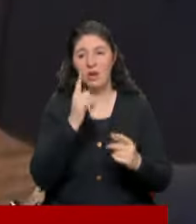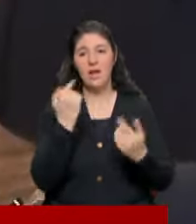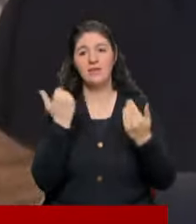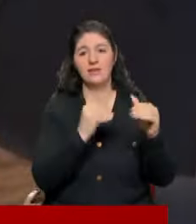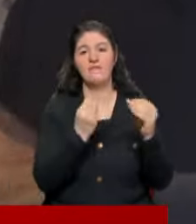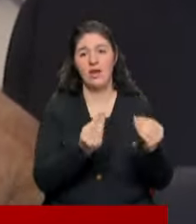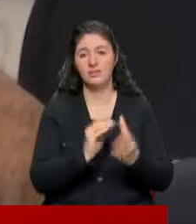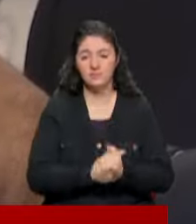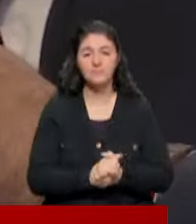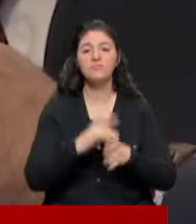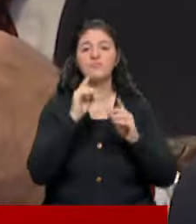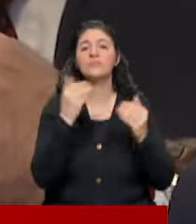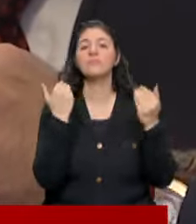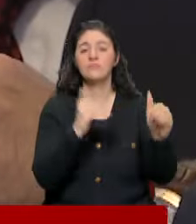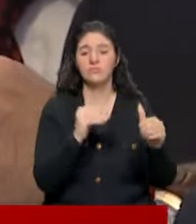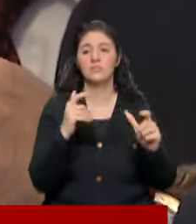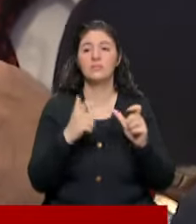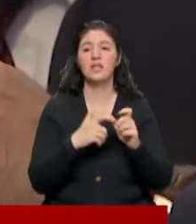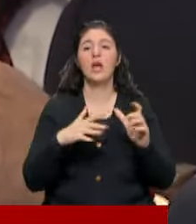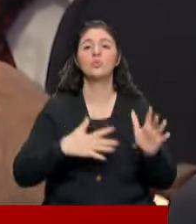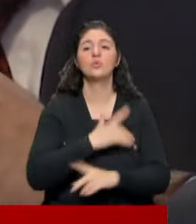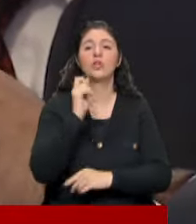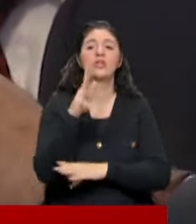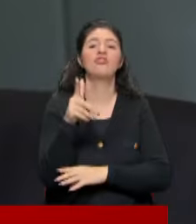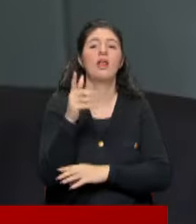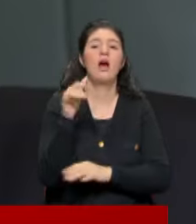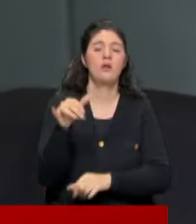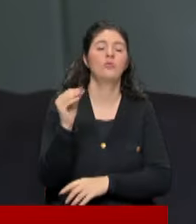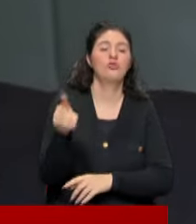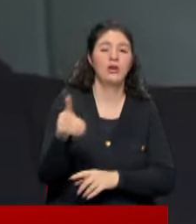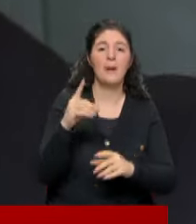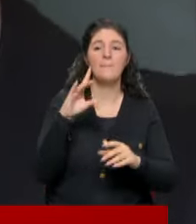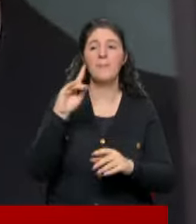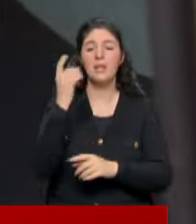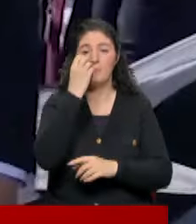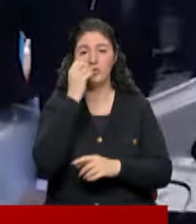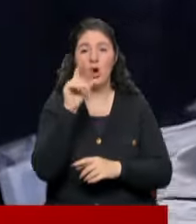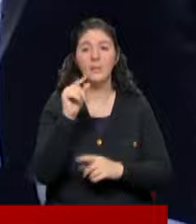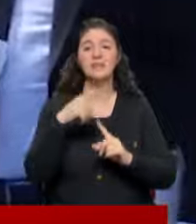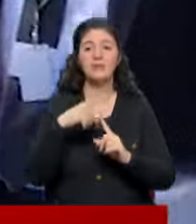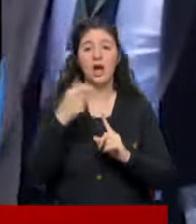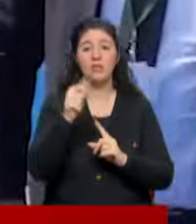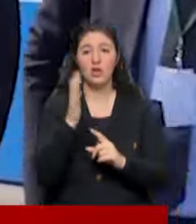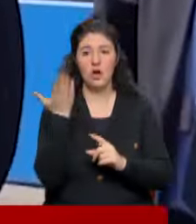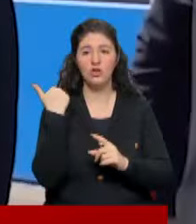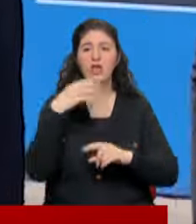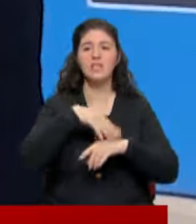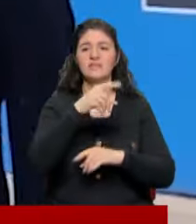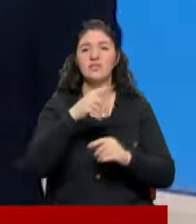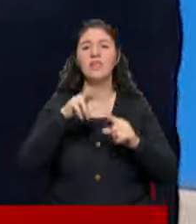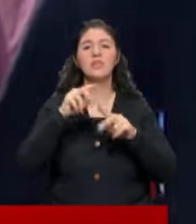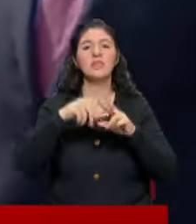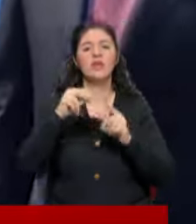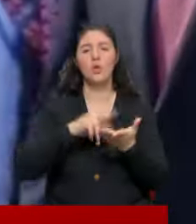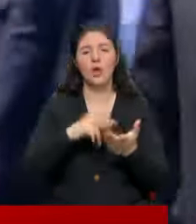destek vermiştir. Bu destek genel kurulda da geçerli olacaktır. MHP lideri Bahçeli 11 Temmuz'da 6 ay önce İsveç'in NATO